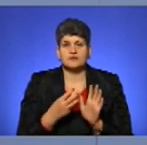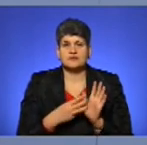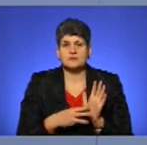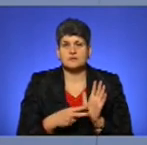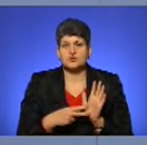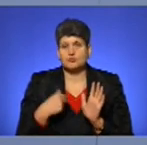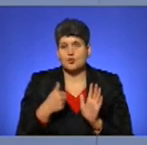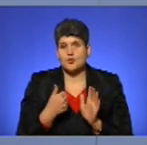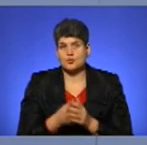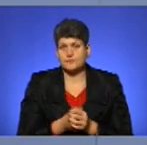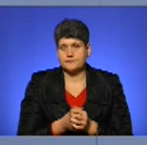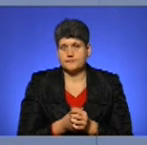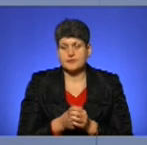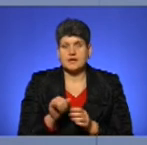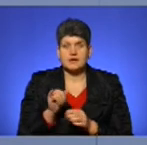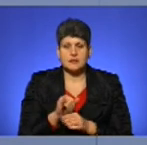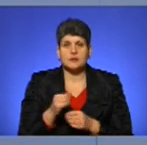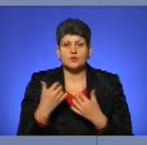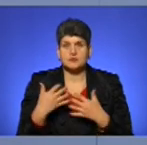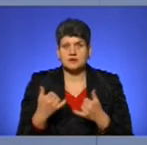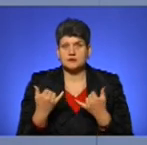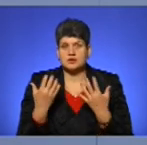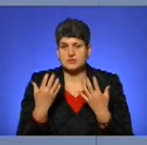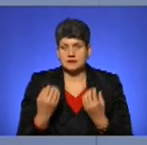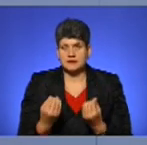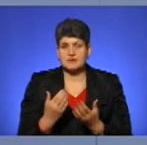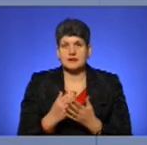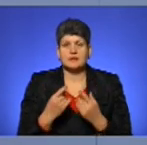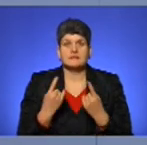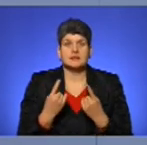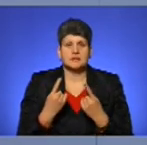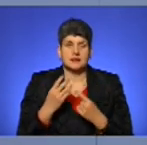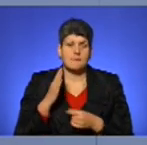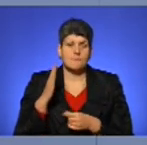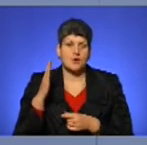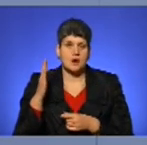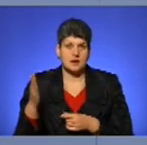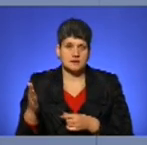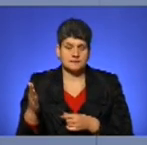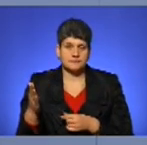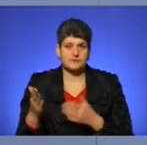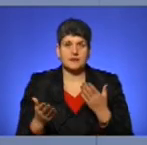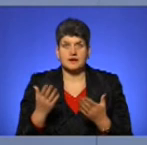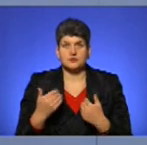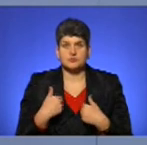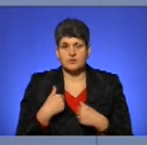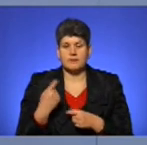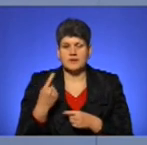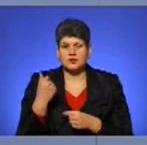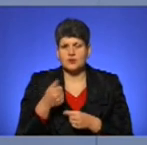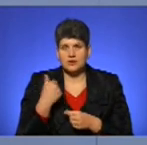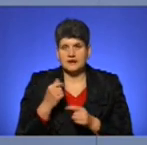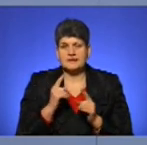1987 року. І уже на сьогоднішній день є великий прогрес. Якщо ми в перші роки